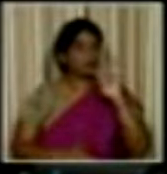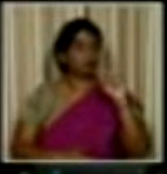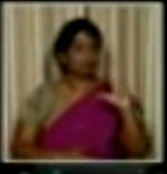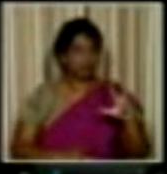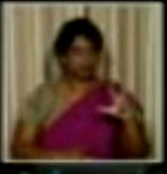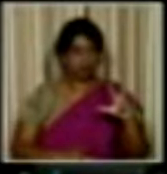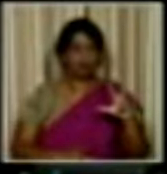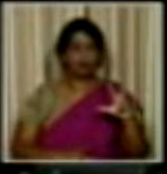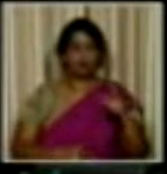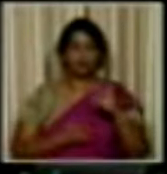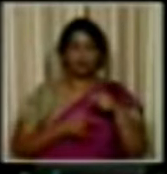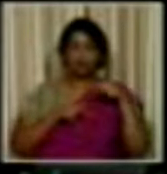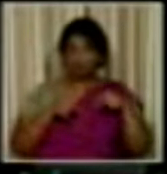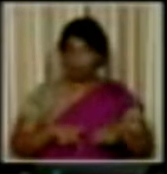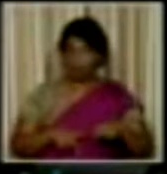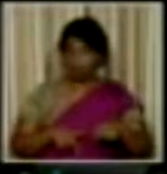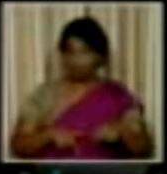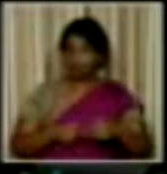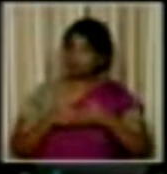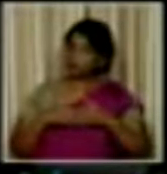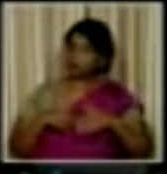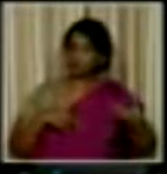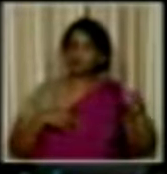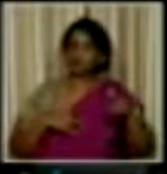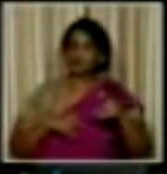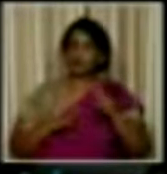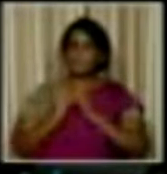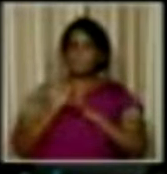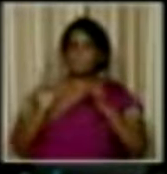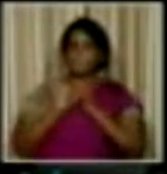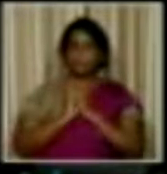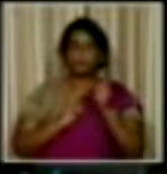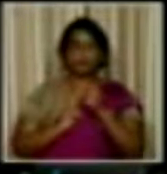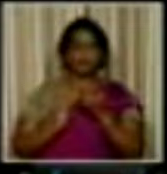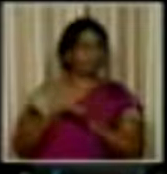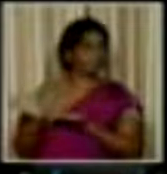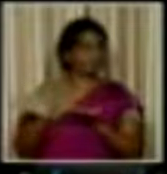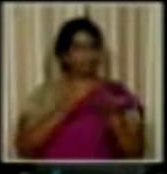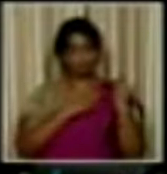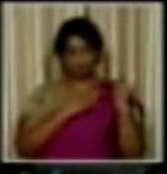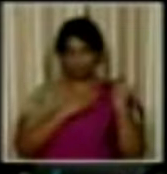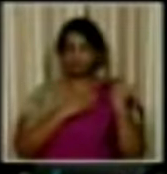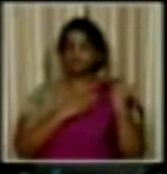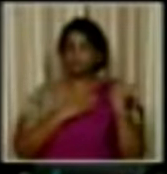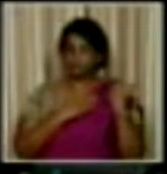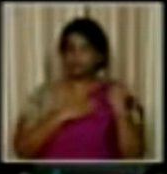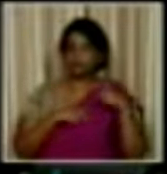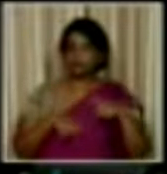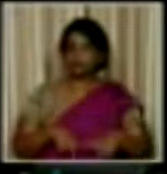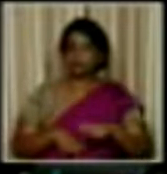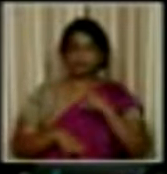දෙනෙක් අපි අද දවසේ සිට මිහින්තලා පුදබූමියෙන් ඉවත් කරගන්න බව මම මේ සභාවට දැනුම් දෙනවා.